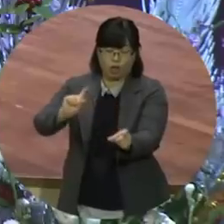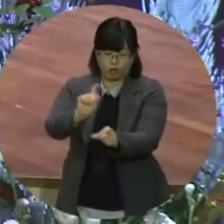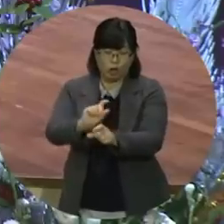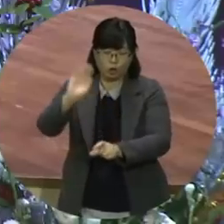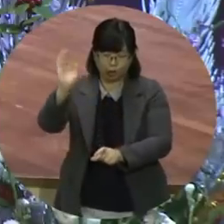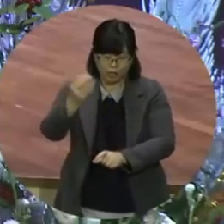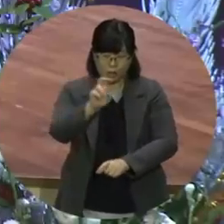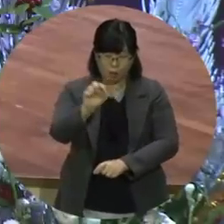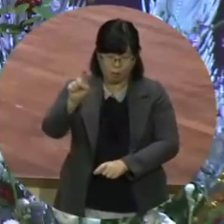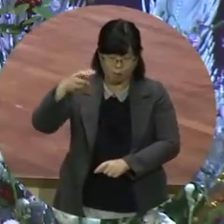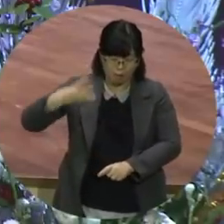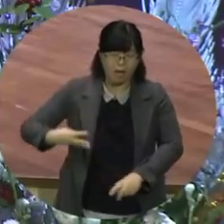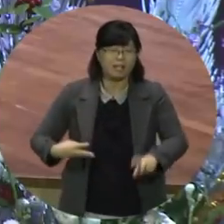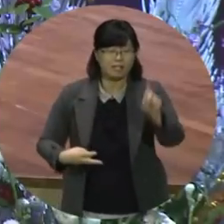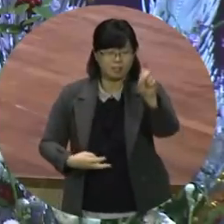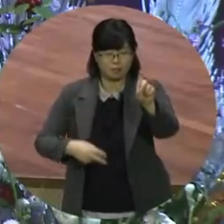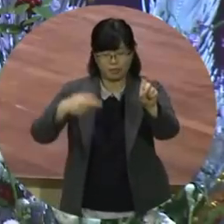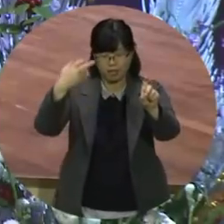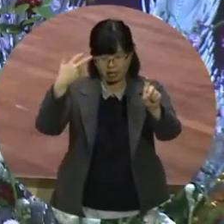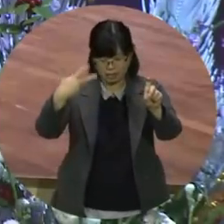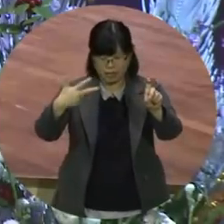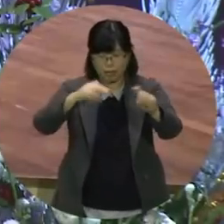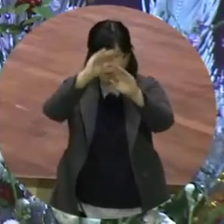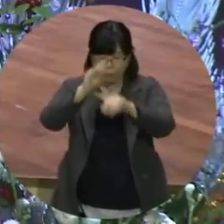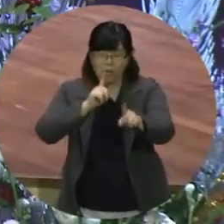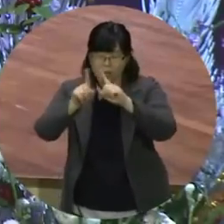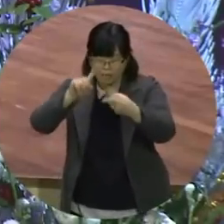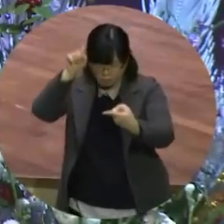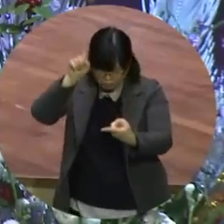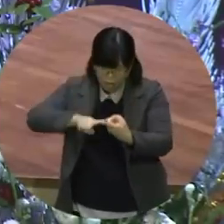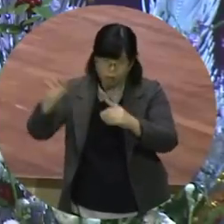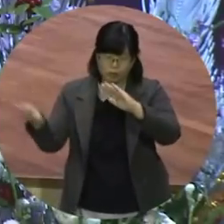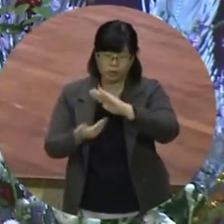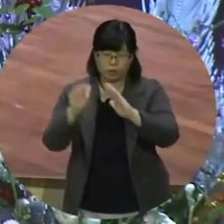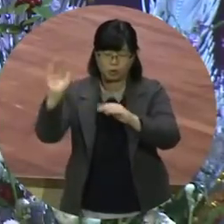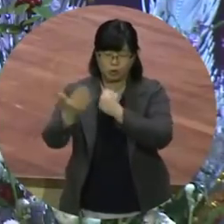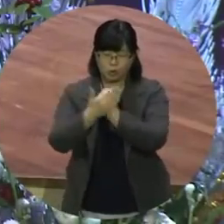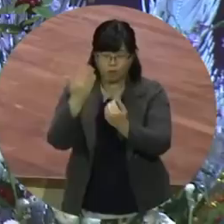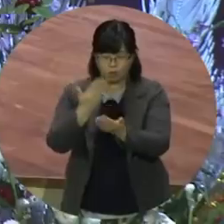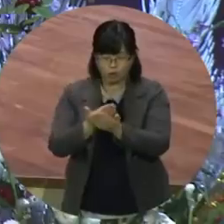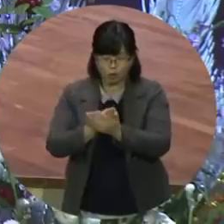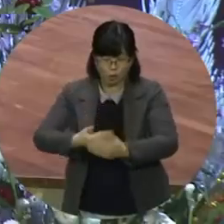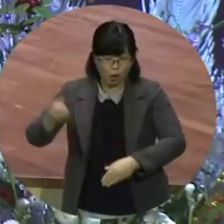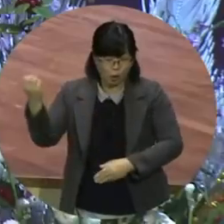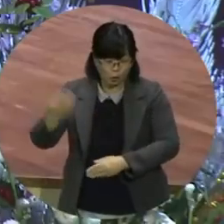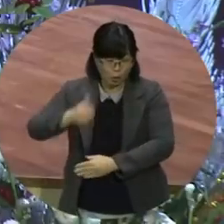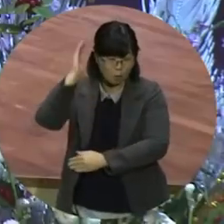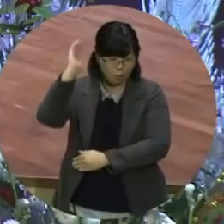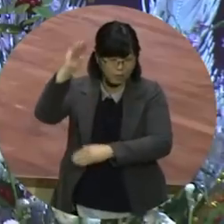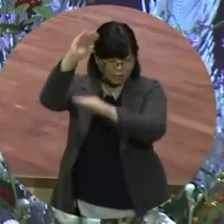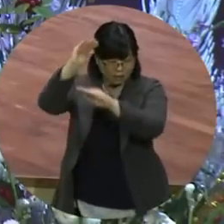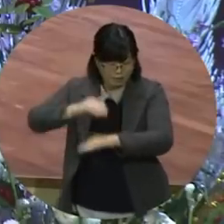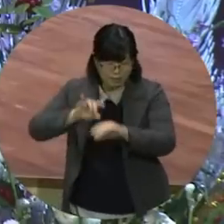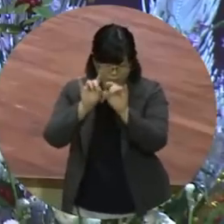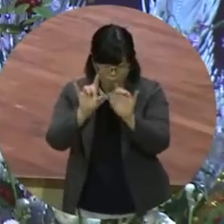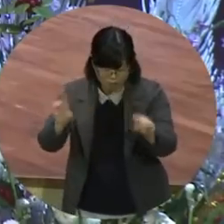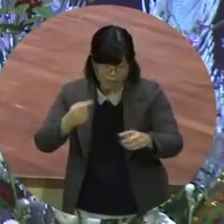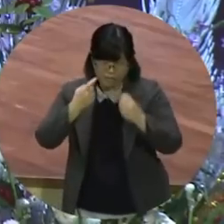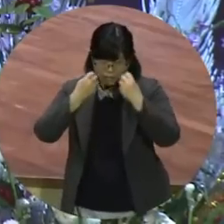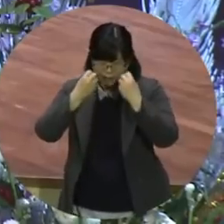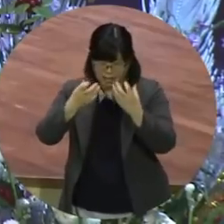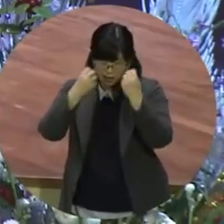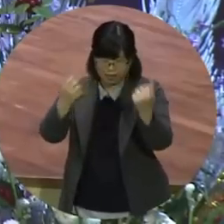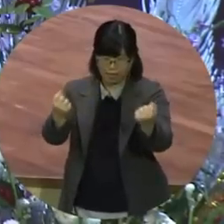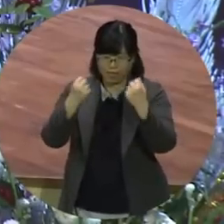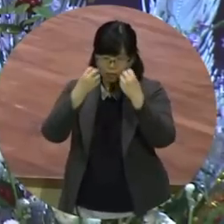10절 이하의 말씀이 성취되게 하여 주옵시고 매주일 예배를 통하여 새로운 은혜를 받고 새로운 결단과 새로운